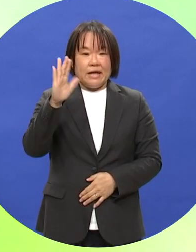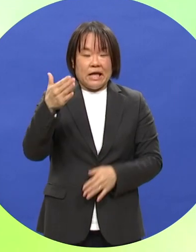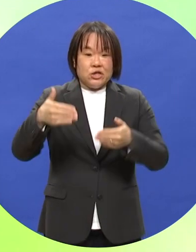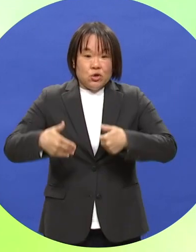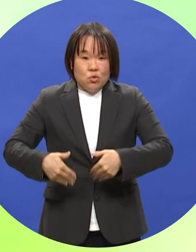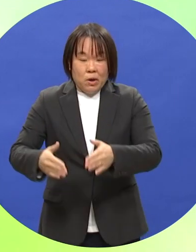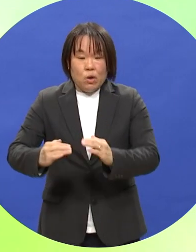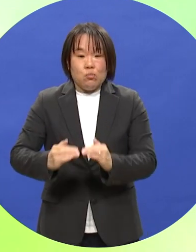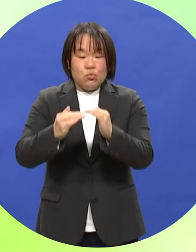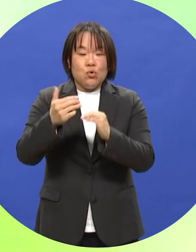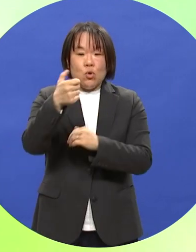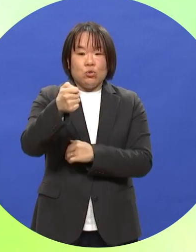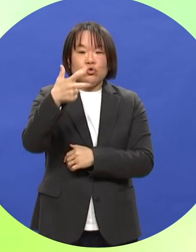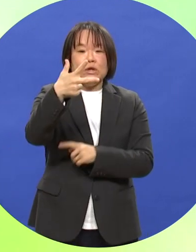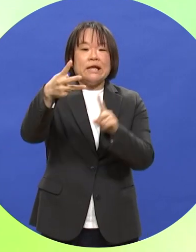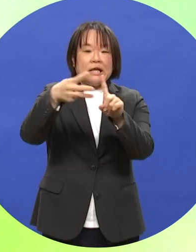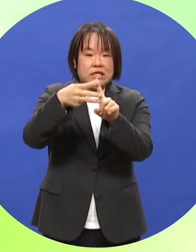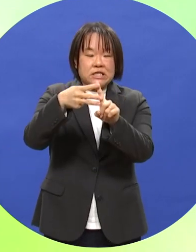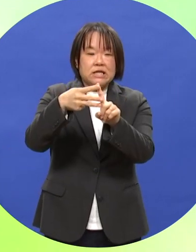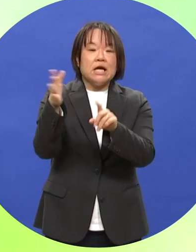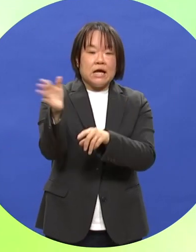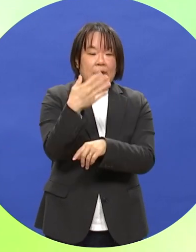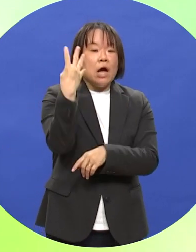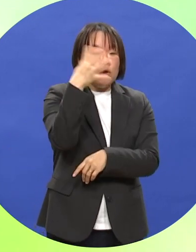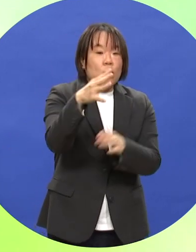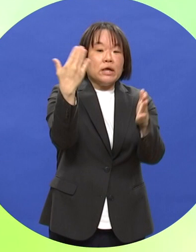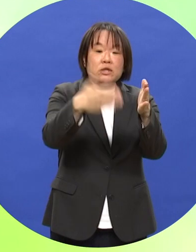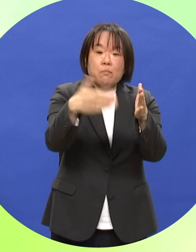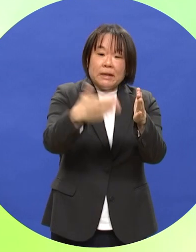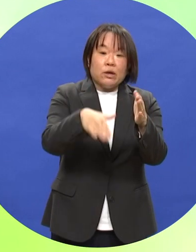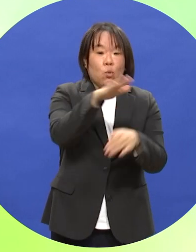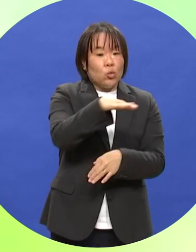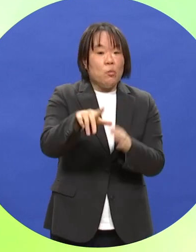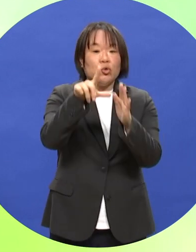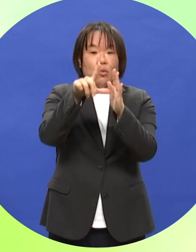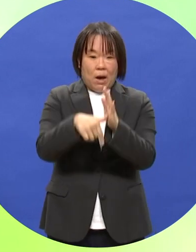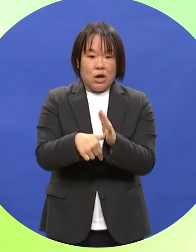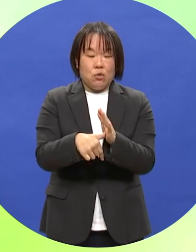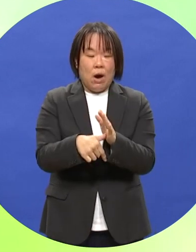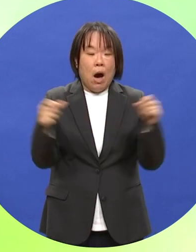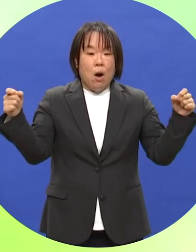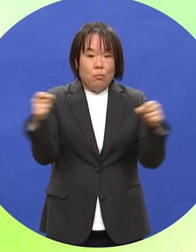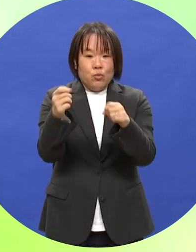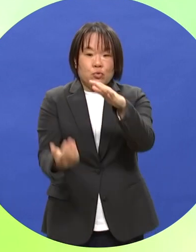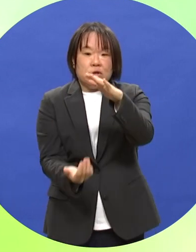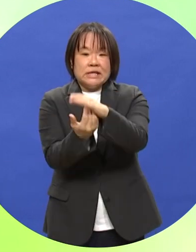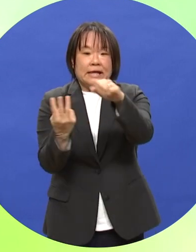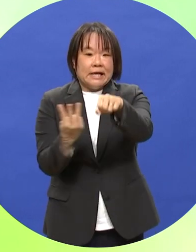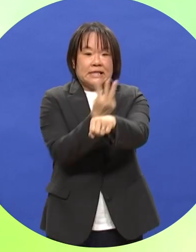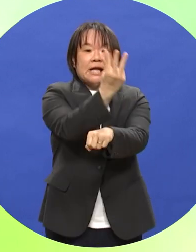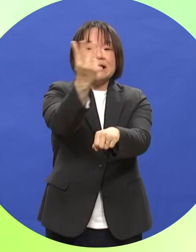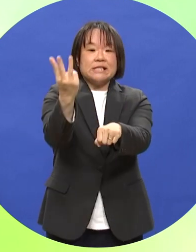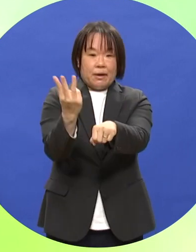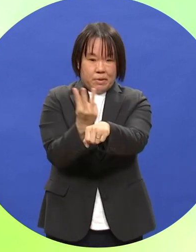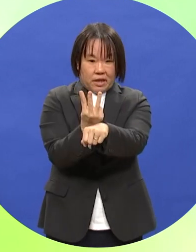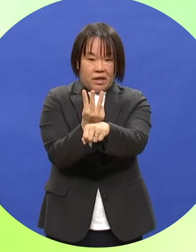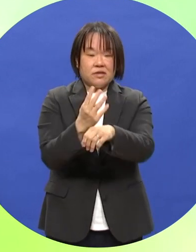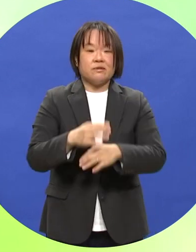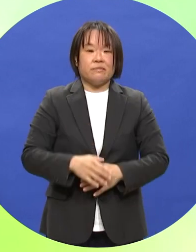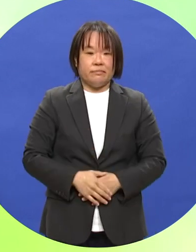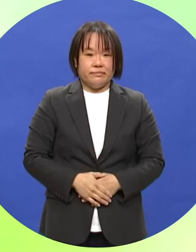ただし、生後57日から4ヶ月未満のお子さんの場合は、最大3時間までとなります。